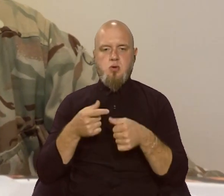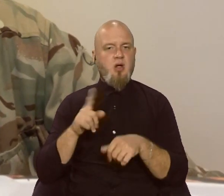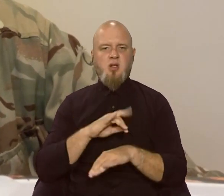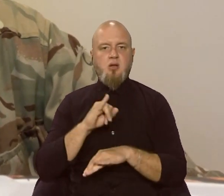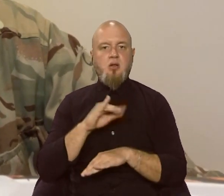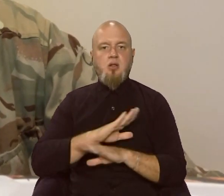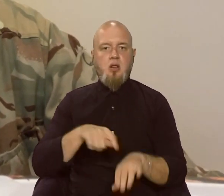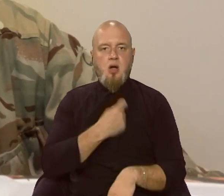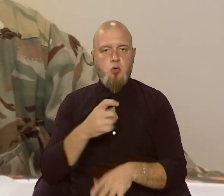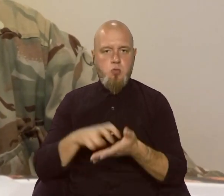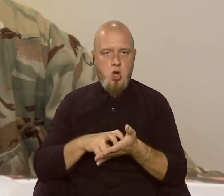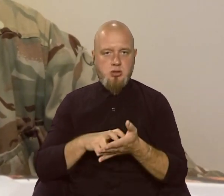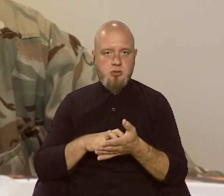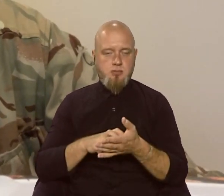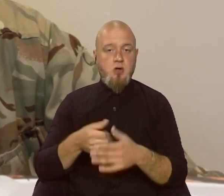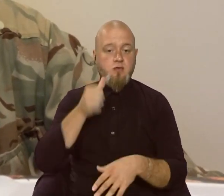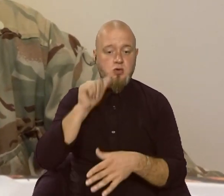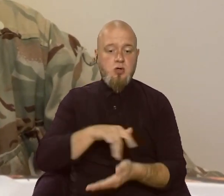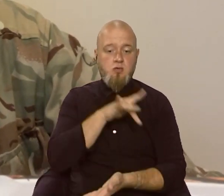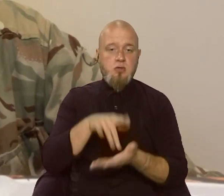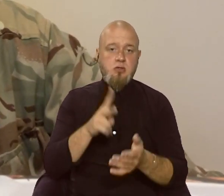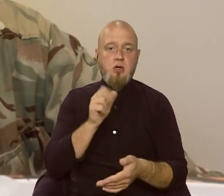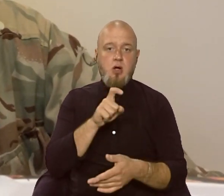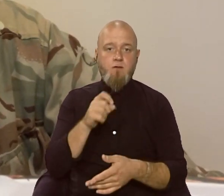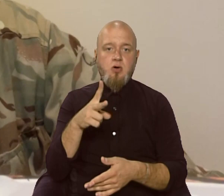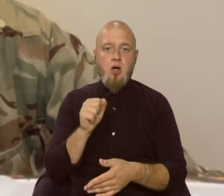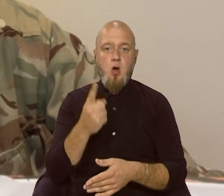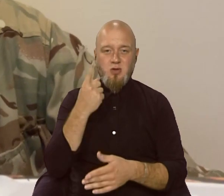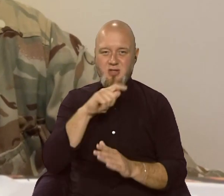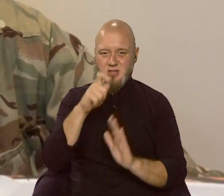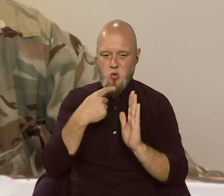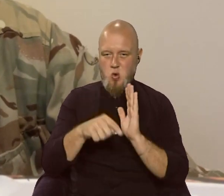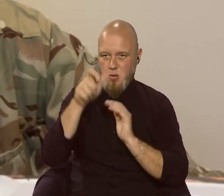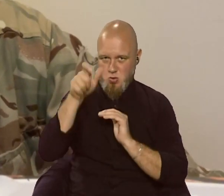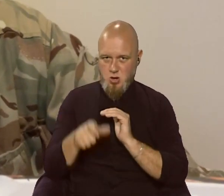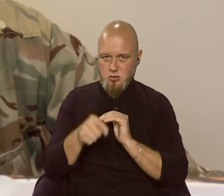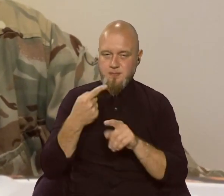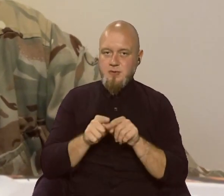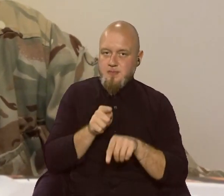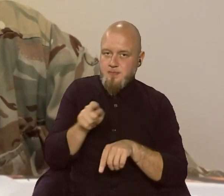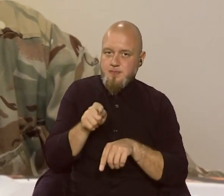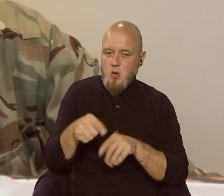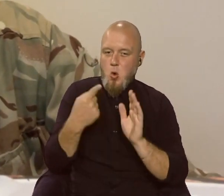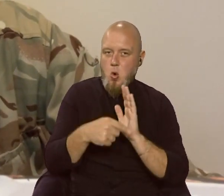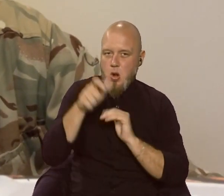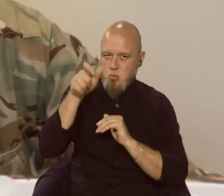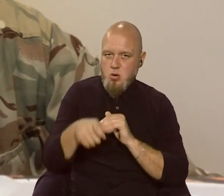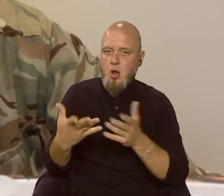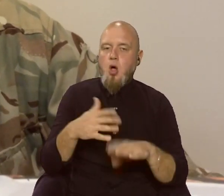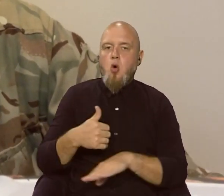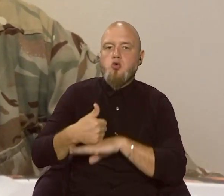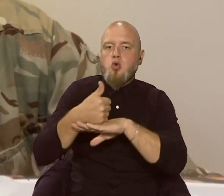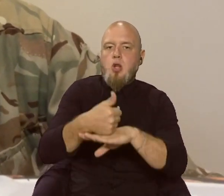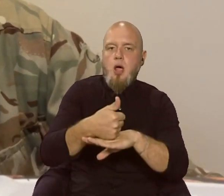бояться. А вчора в місті Каховка навіть одна з колаборанток, це колаборантка, яка